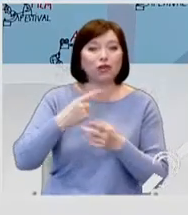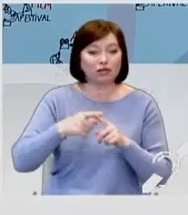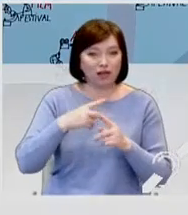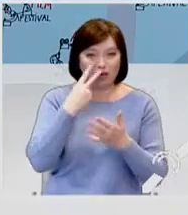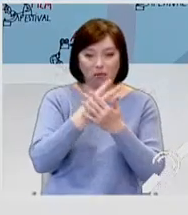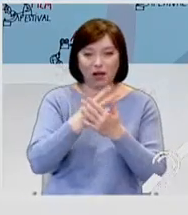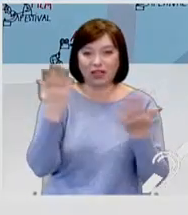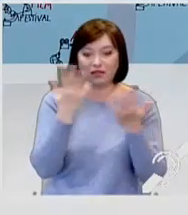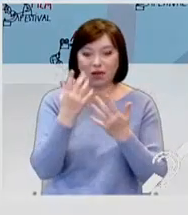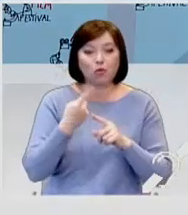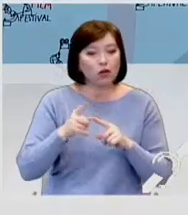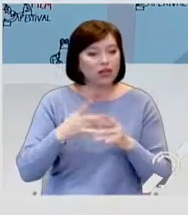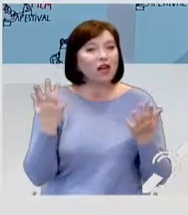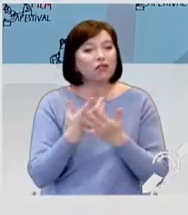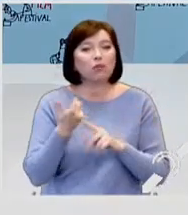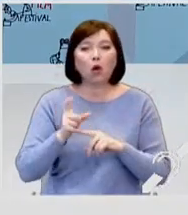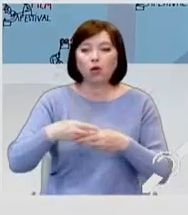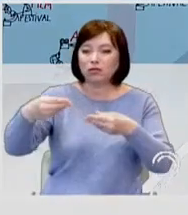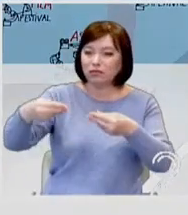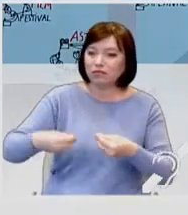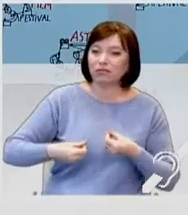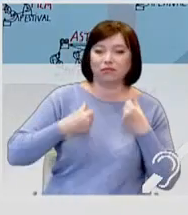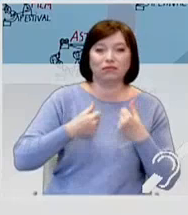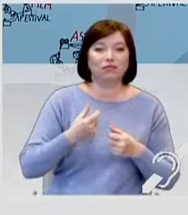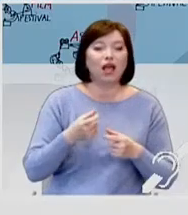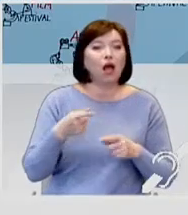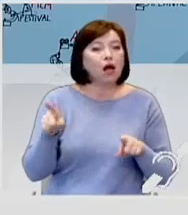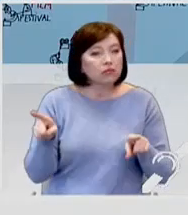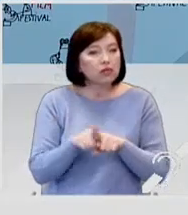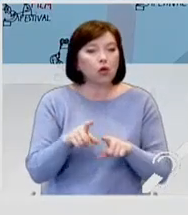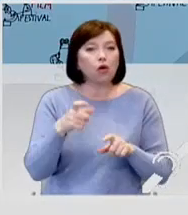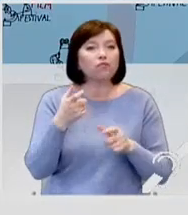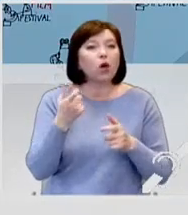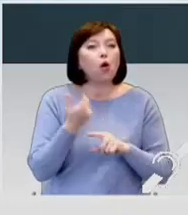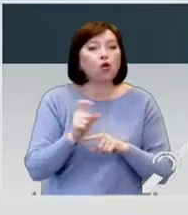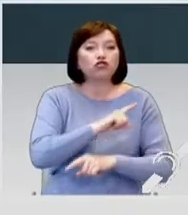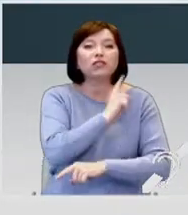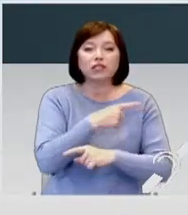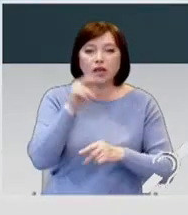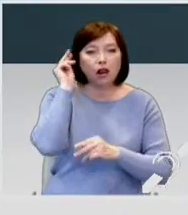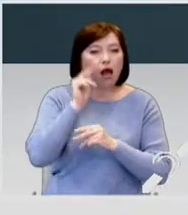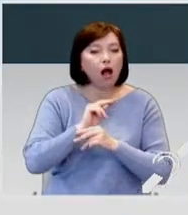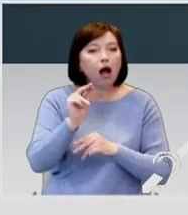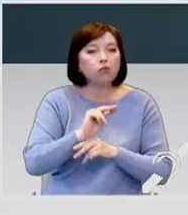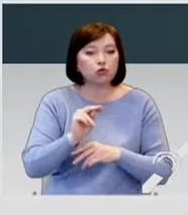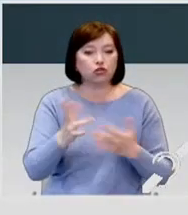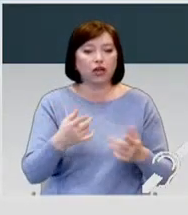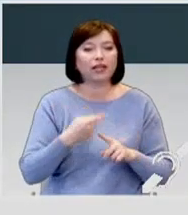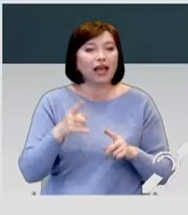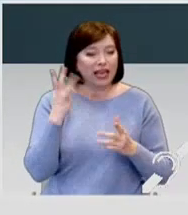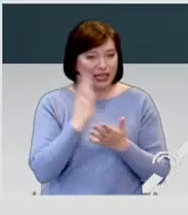filmelor pentru că sunt filme inspiratoare filme cu un potențial educativ extraordinar mai avem și filme